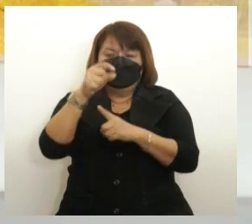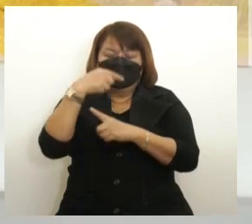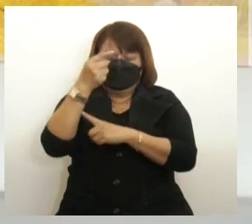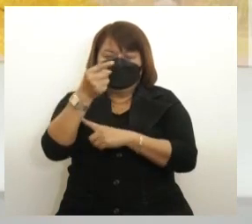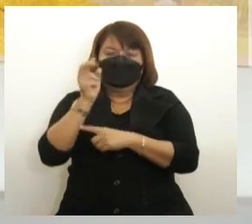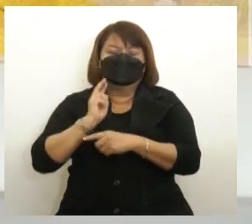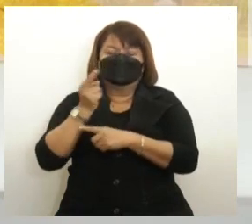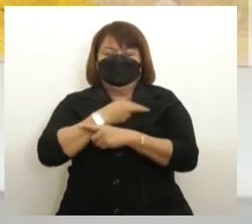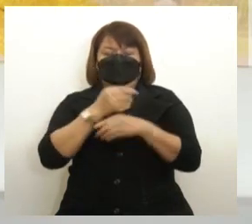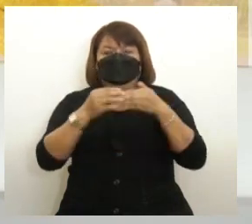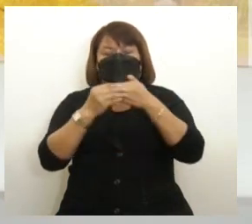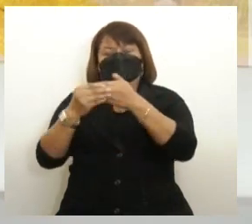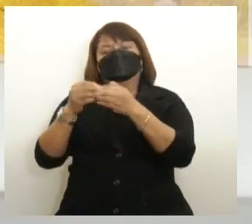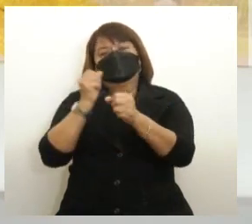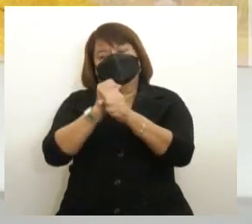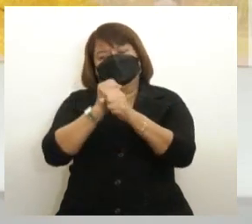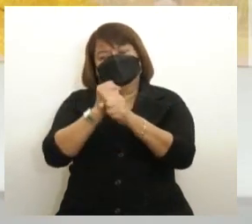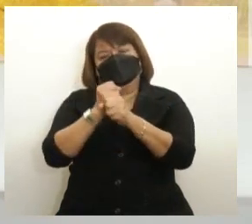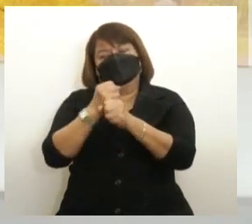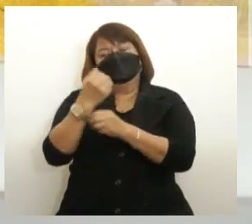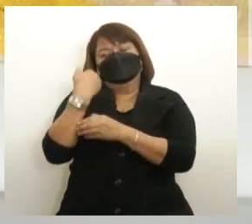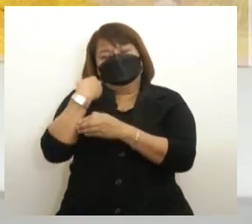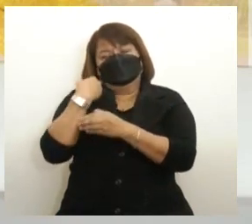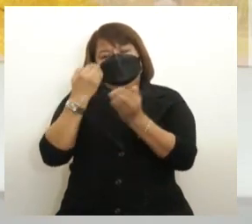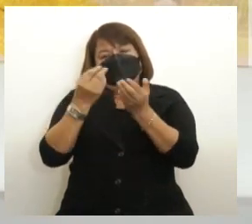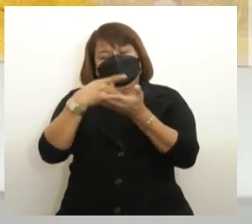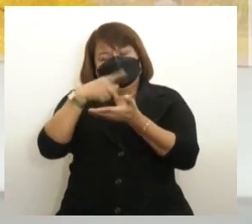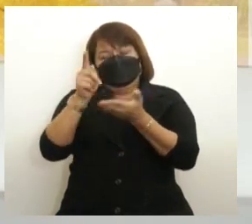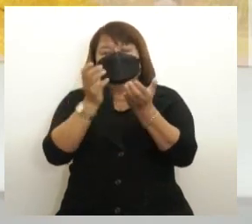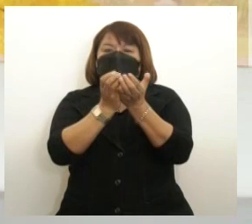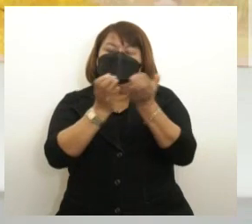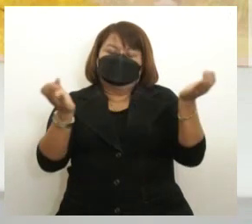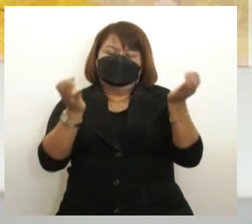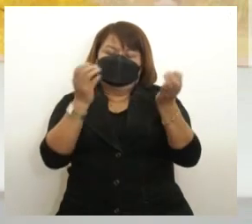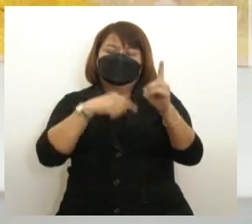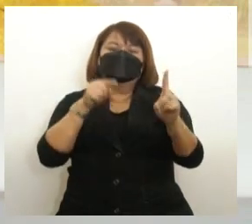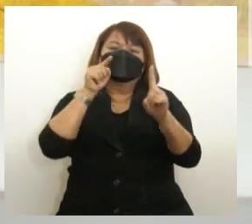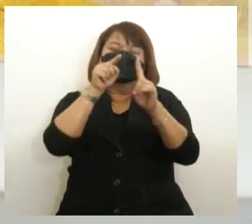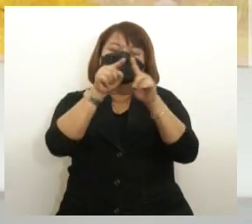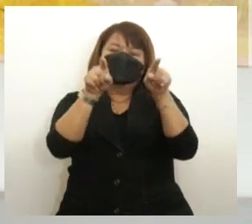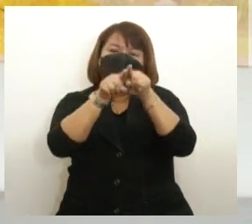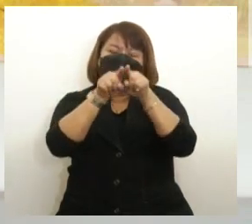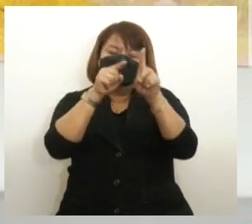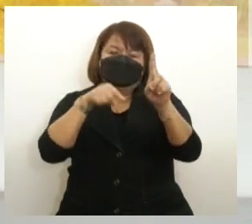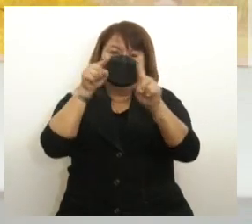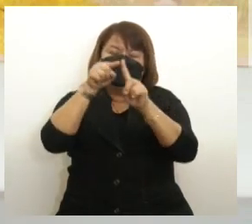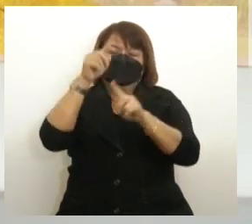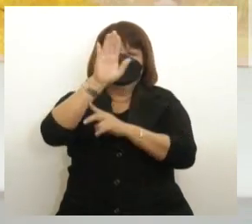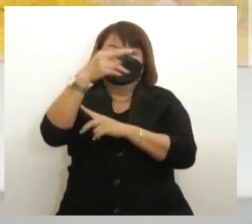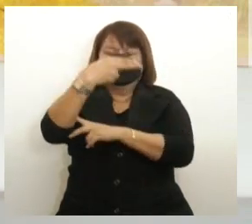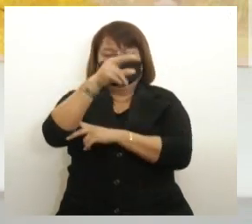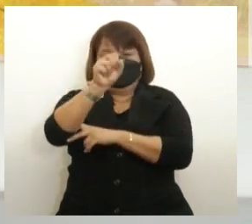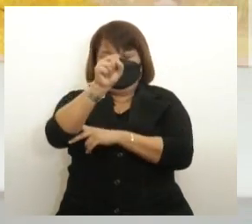กเราเองจะน้อมนำไปปฏิบัติให้เกิดเป็นรูปธรรมซึ่งสอดคล้องกับจุดมุ่งหมายของหลักสูตรการศึกษ